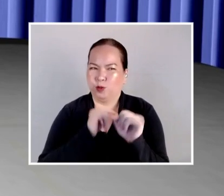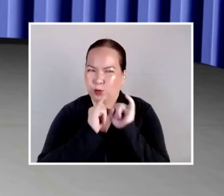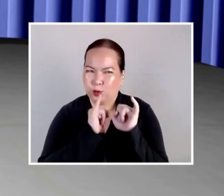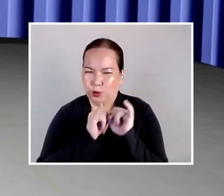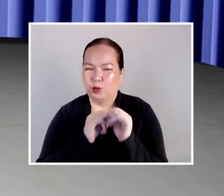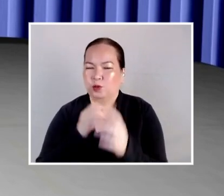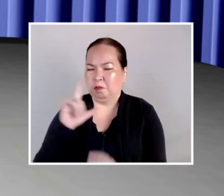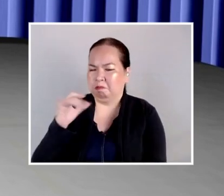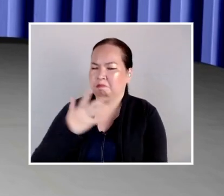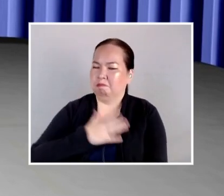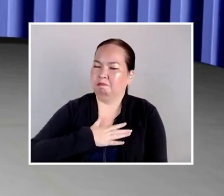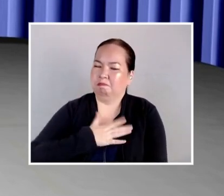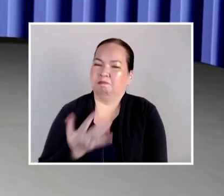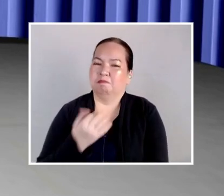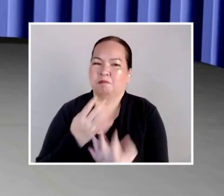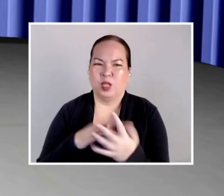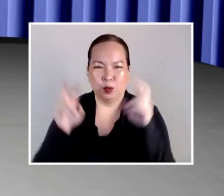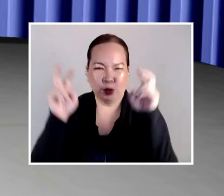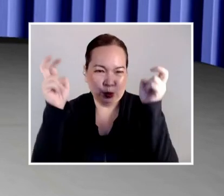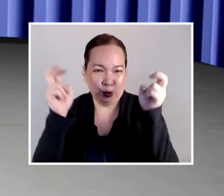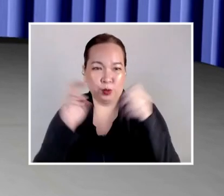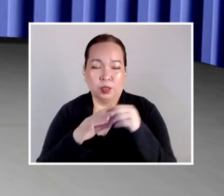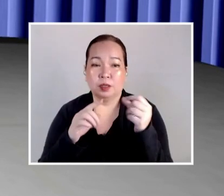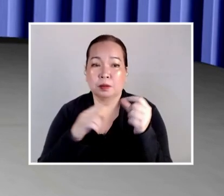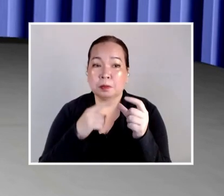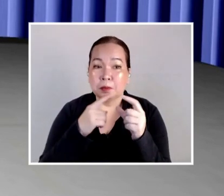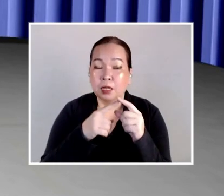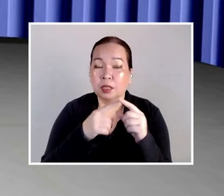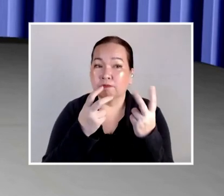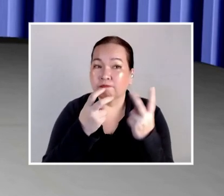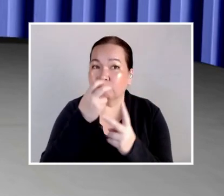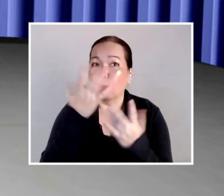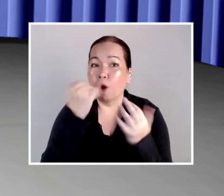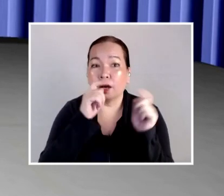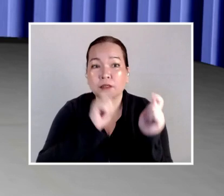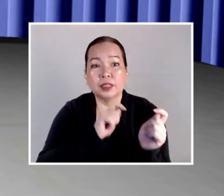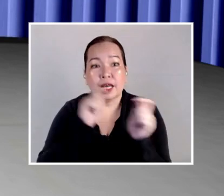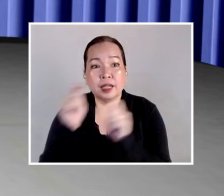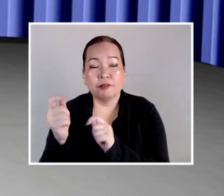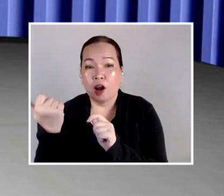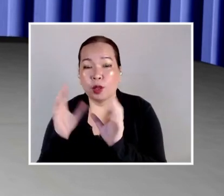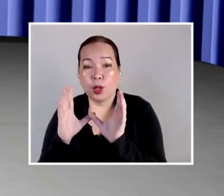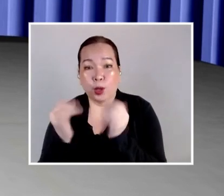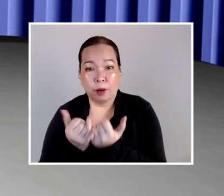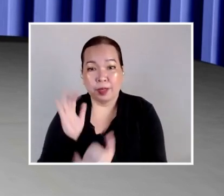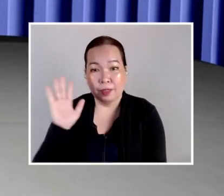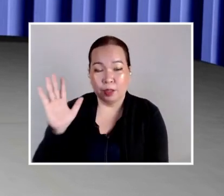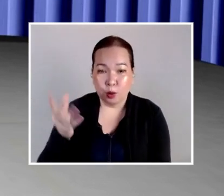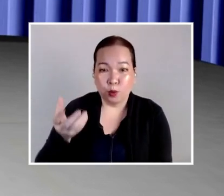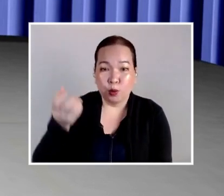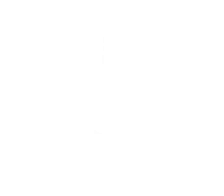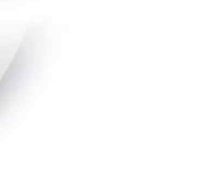issue. Pati na rin ang usapin sa paglipat niya sa kumpanya ni James Reid. Nagpapatrol, MJ